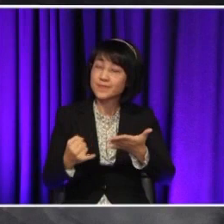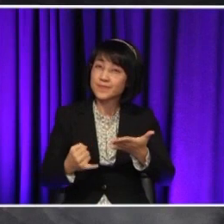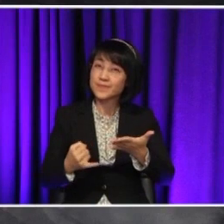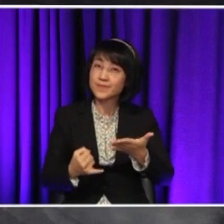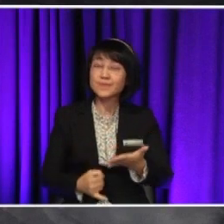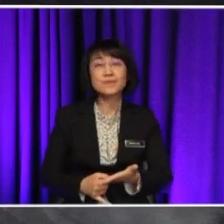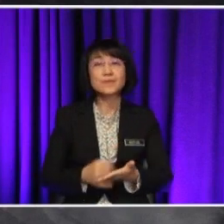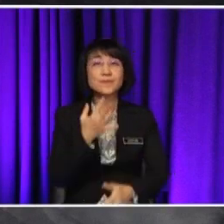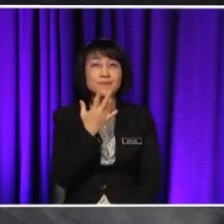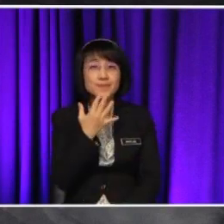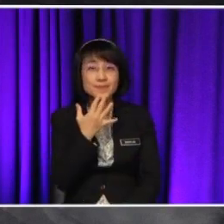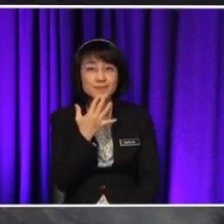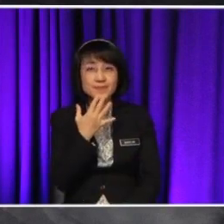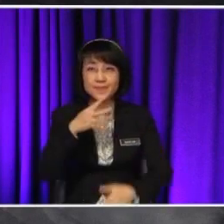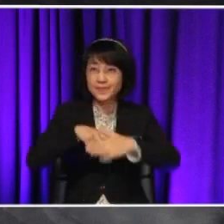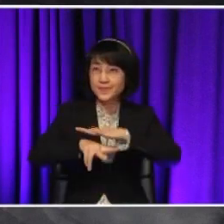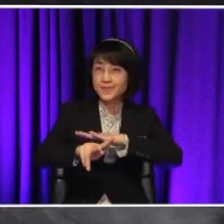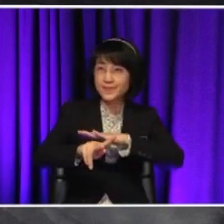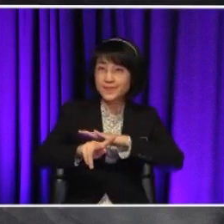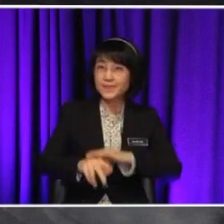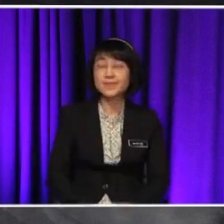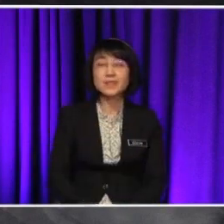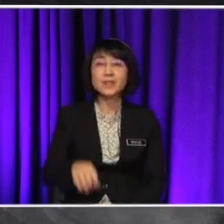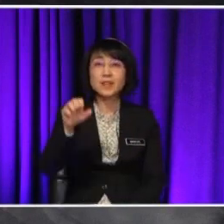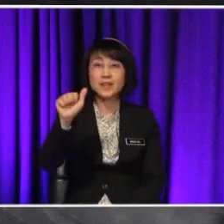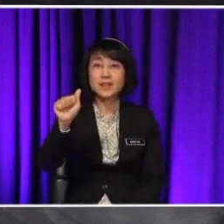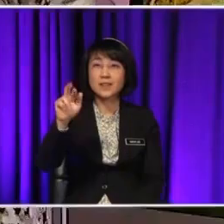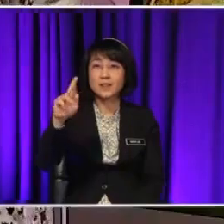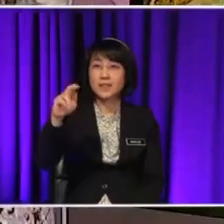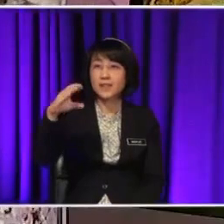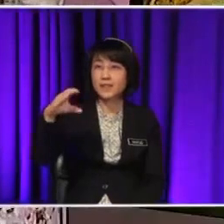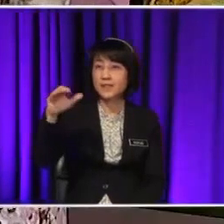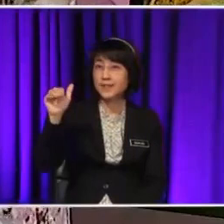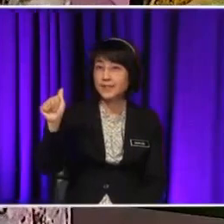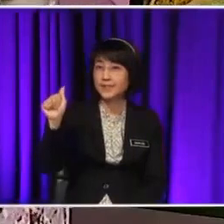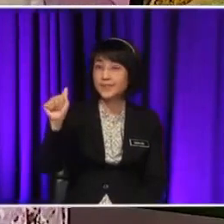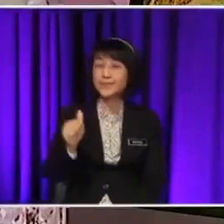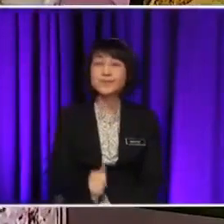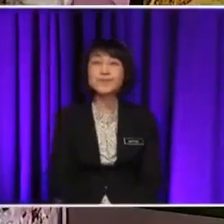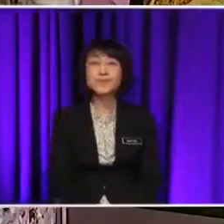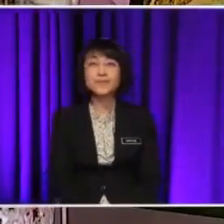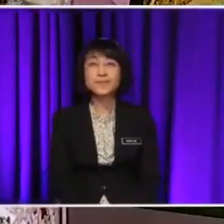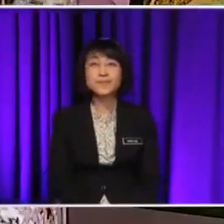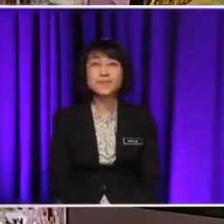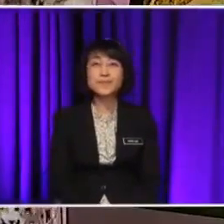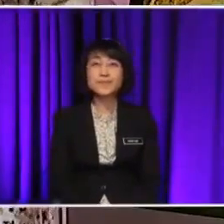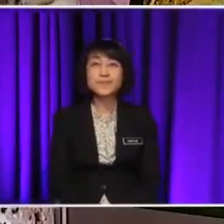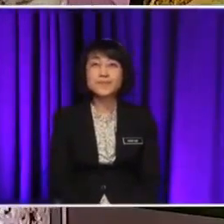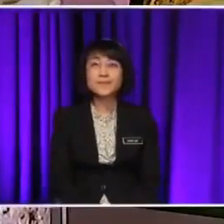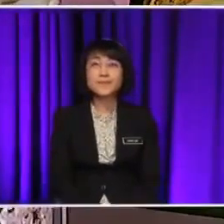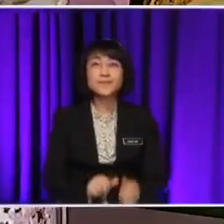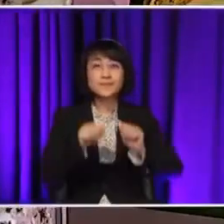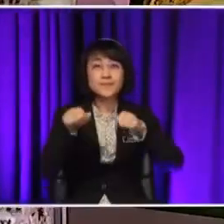seni catan, cetakan dan seni arca. Okey, ada 4 tajuk. Okey, kita teruskan lagi. Okey,